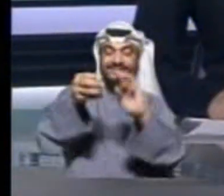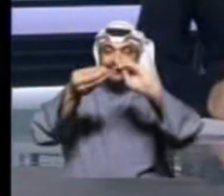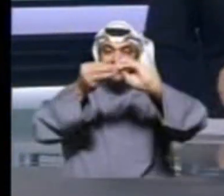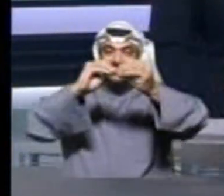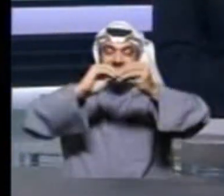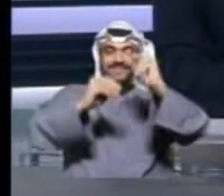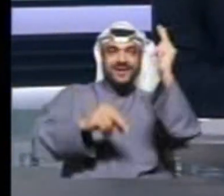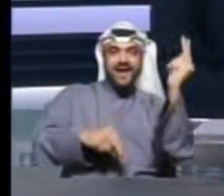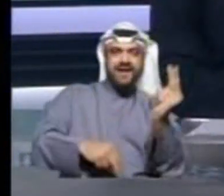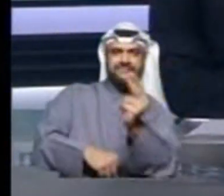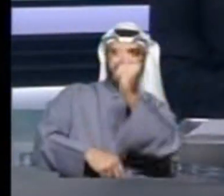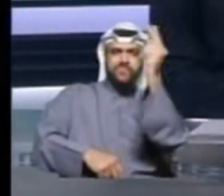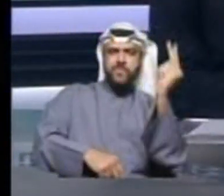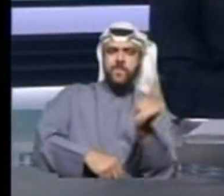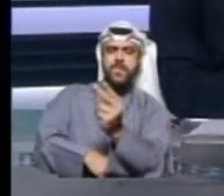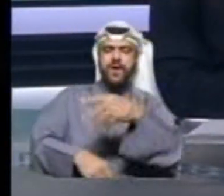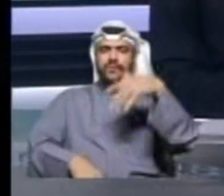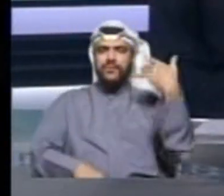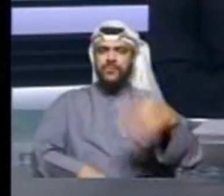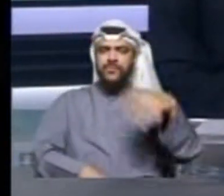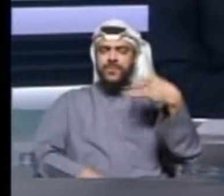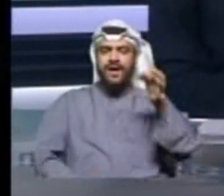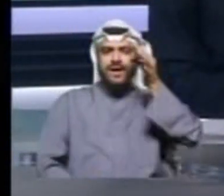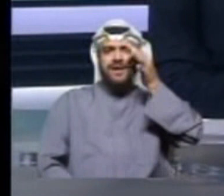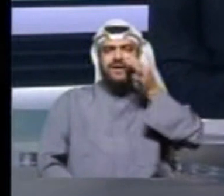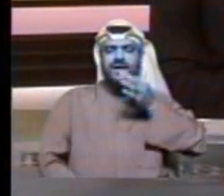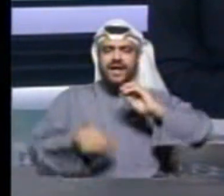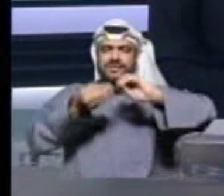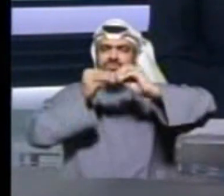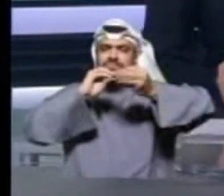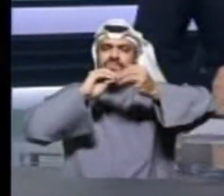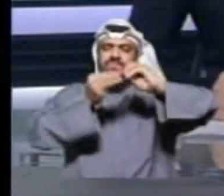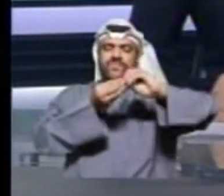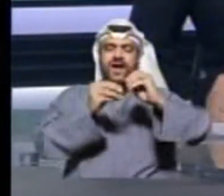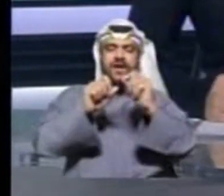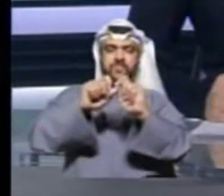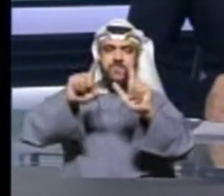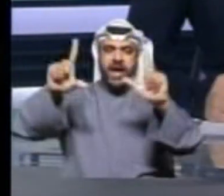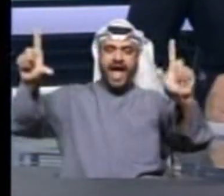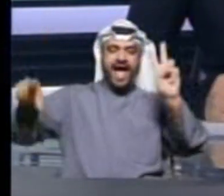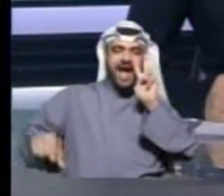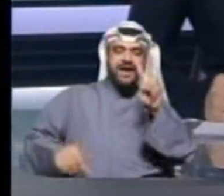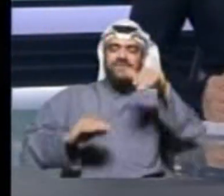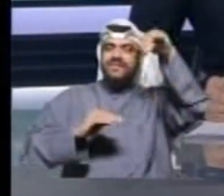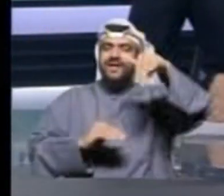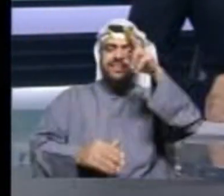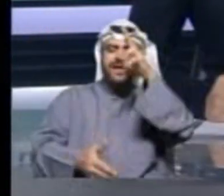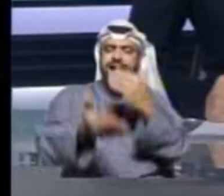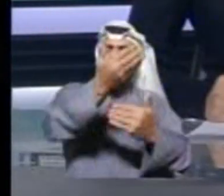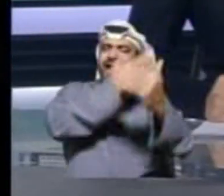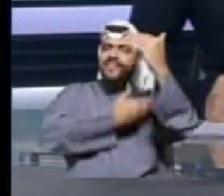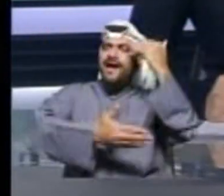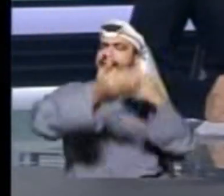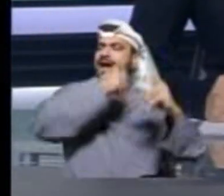العماني عبر لغة الألوان الانتماء الذي يكنه إلى بيئته، حيث استدعت ريشته مراتع الطفولة بين